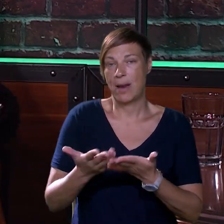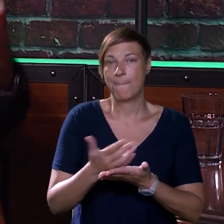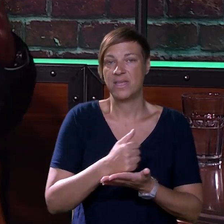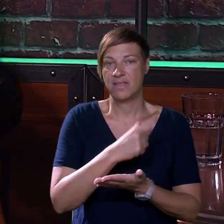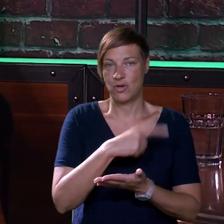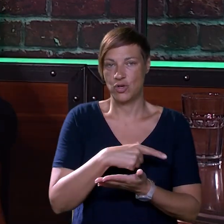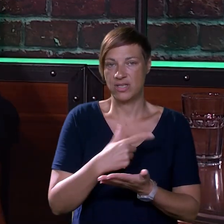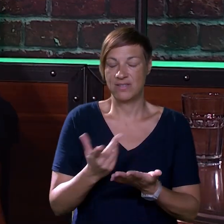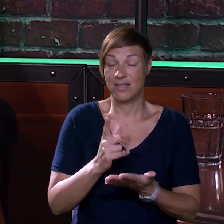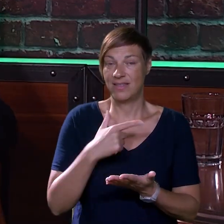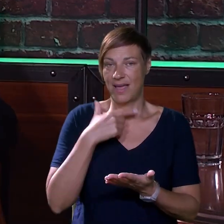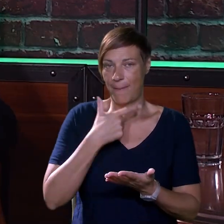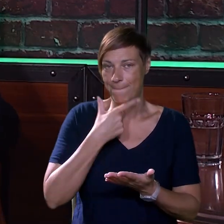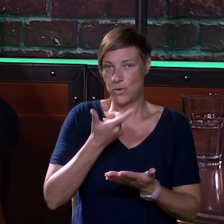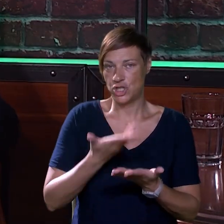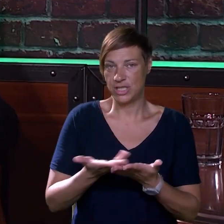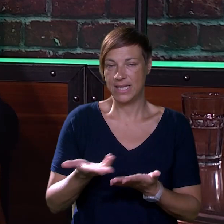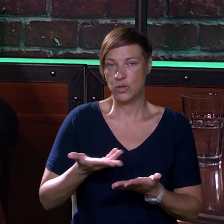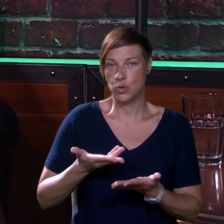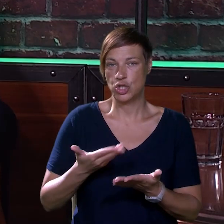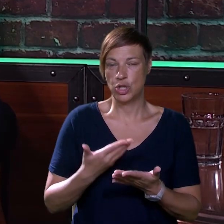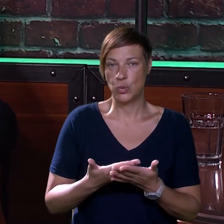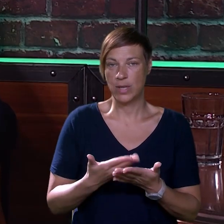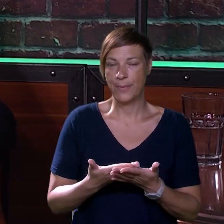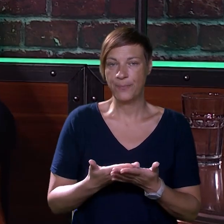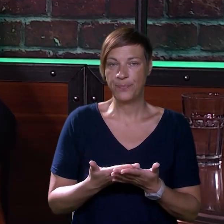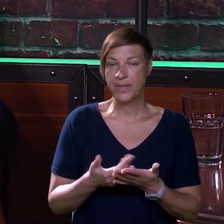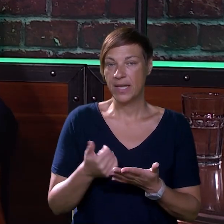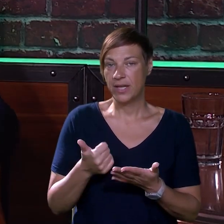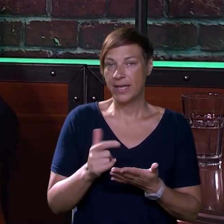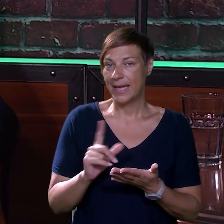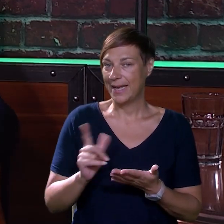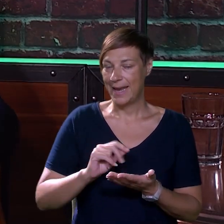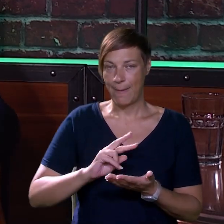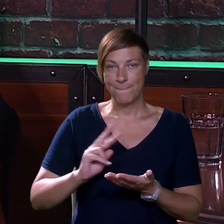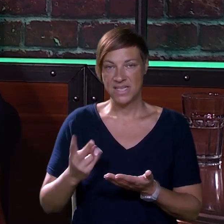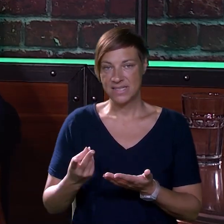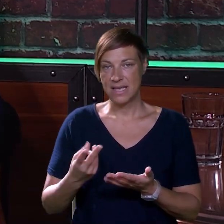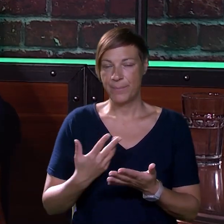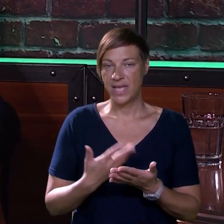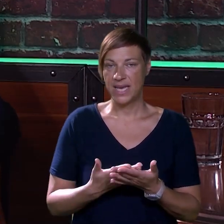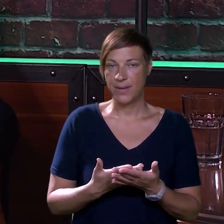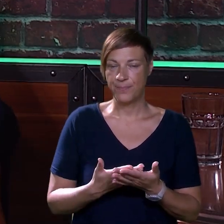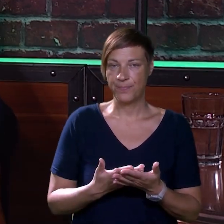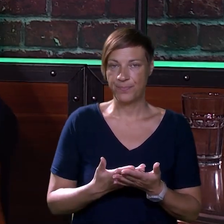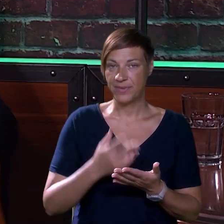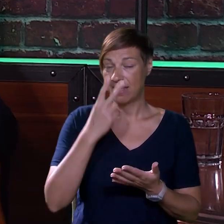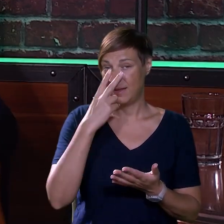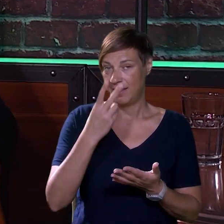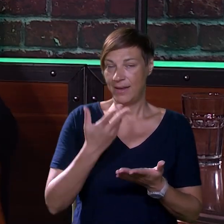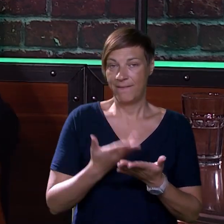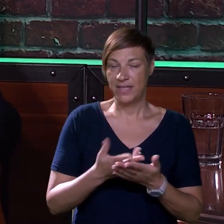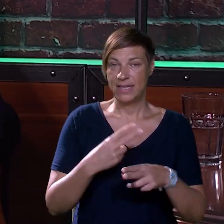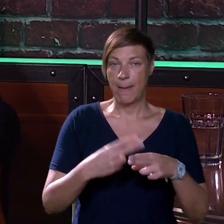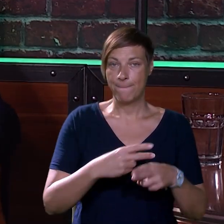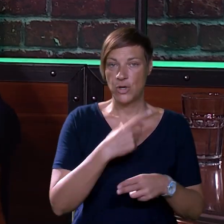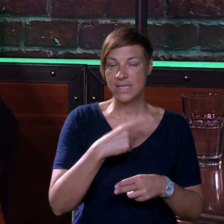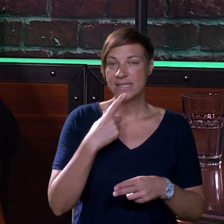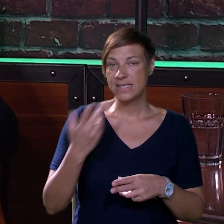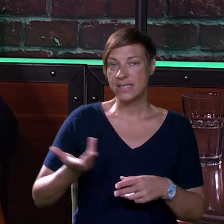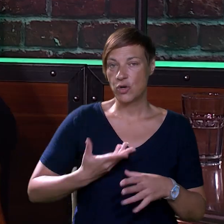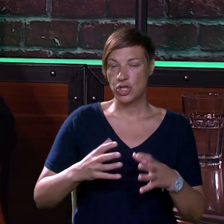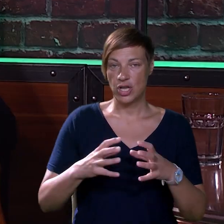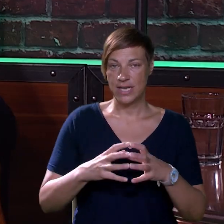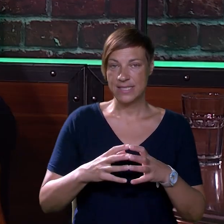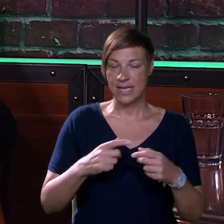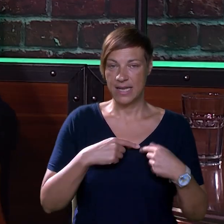korisnici, ne daj Bože, tih usluga. Znači, to je jedan, a nema zamjene. Jer vidite, bolesnici koji dolaze na